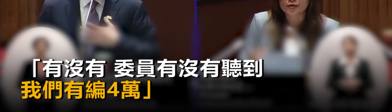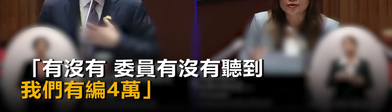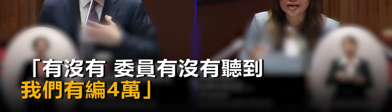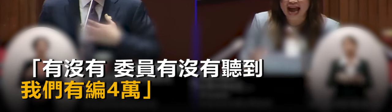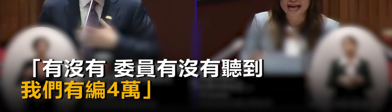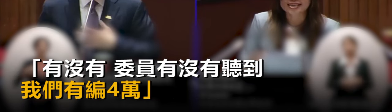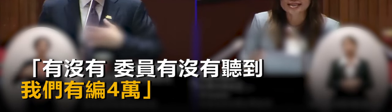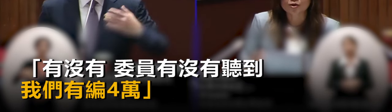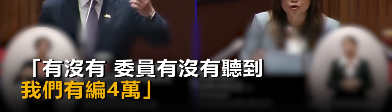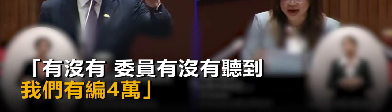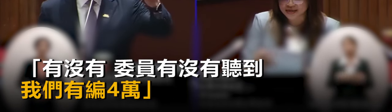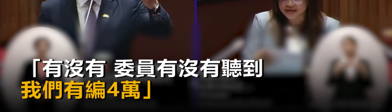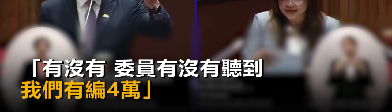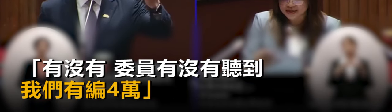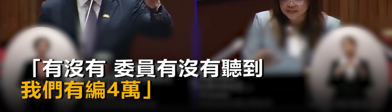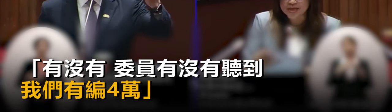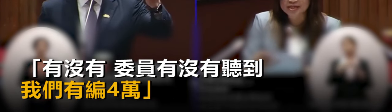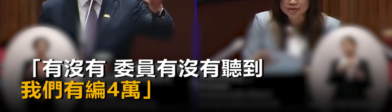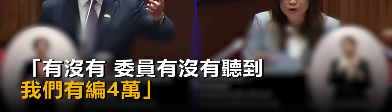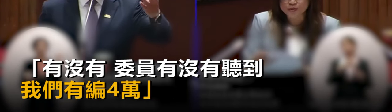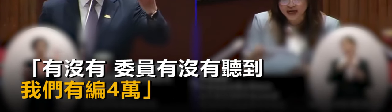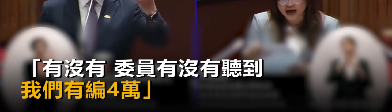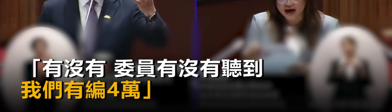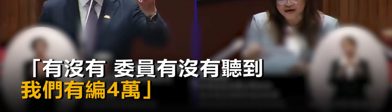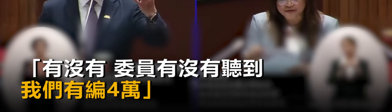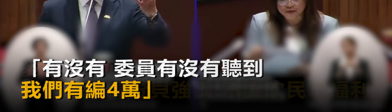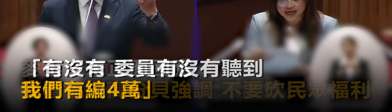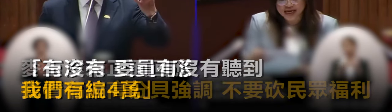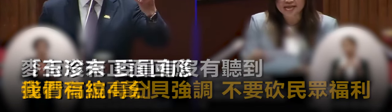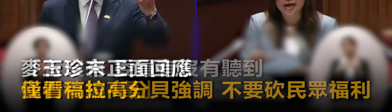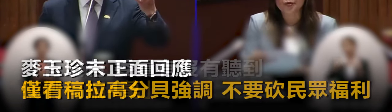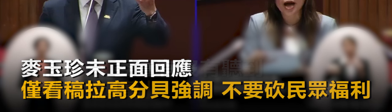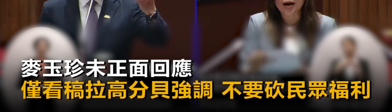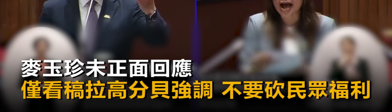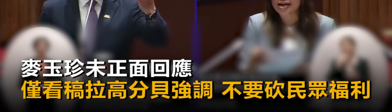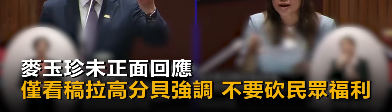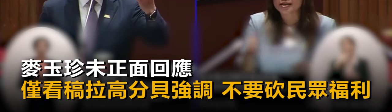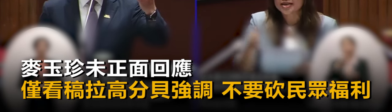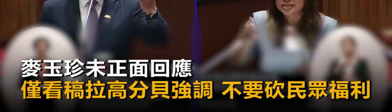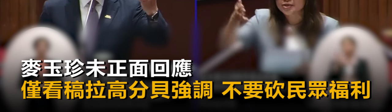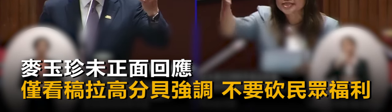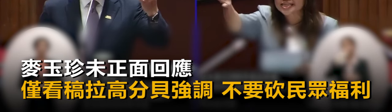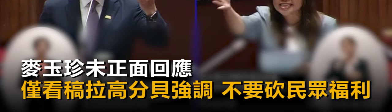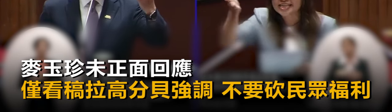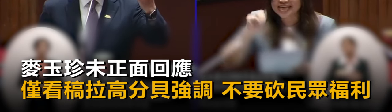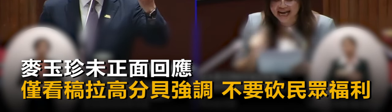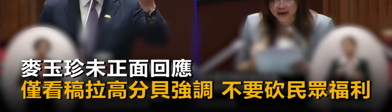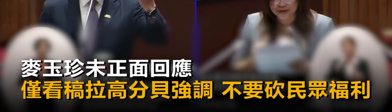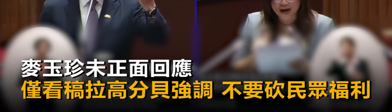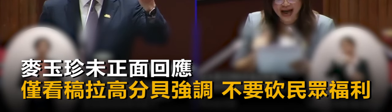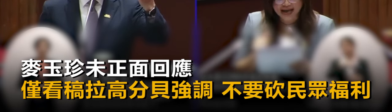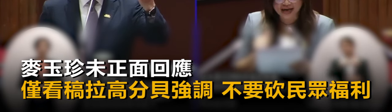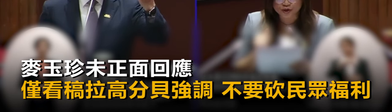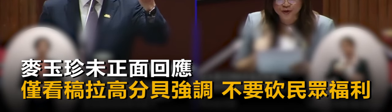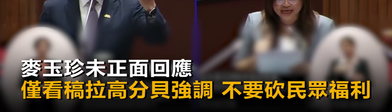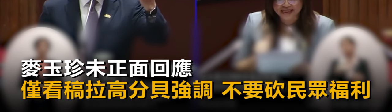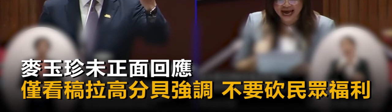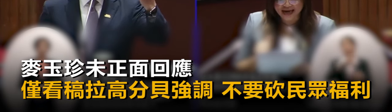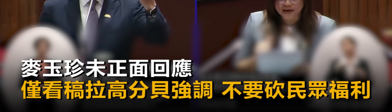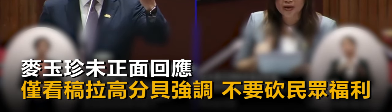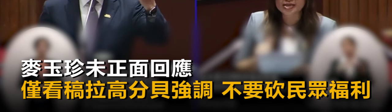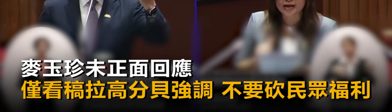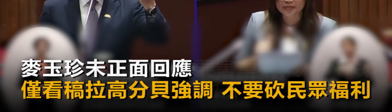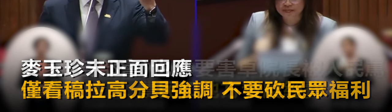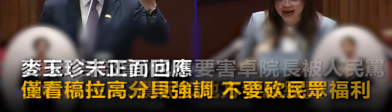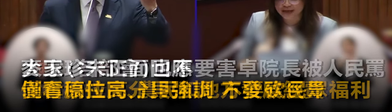听到，我们对计划补偿，我们是编了四万， 福利也不要害哈， 有没有？ 就请大家啦，不要害了卓院